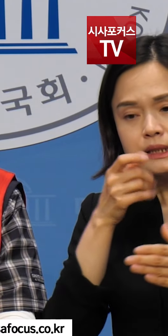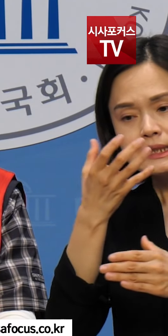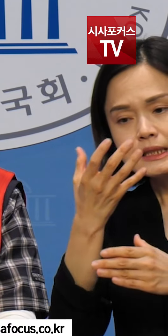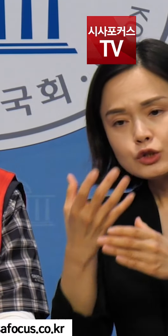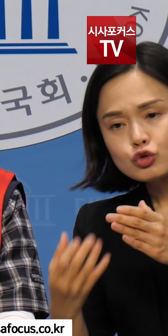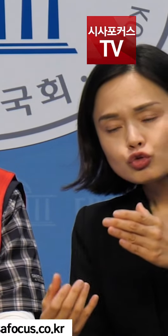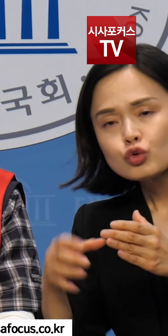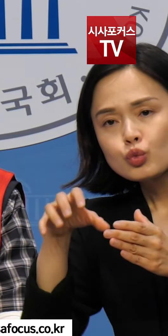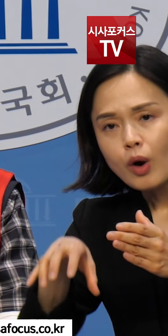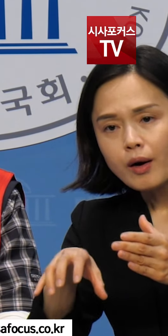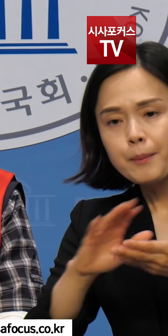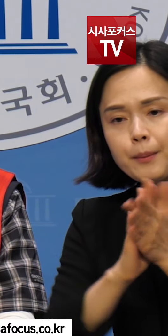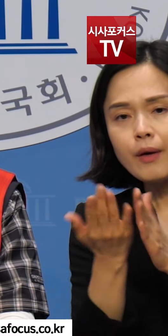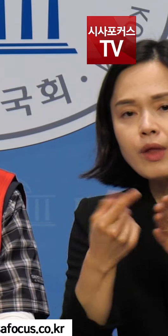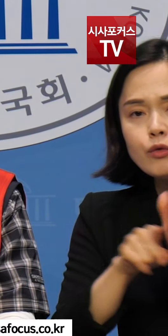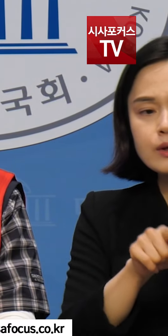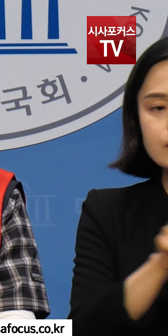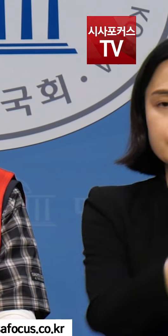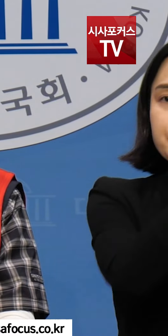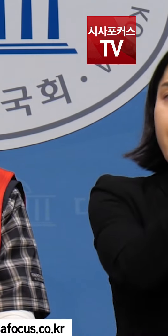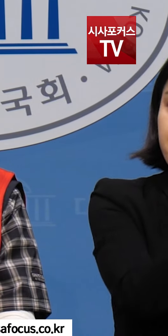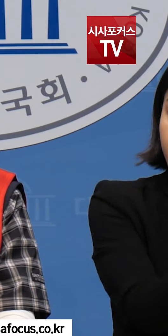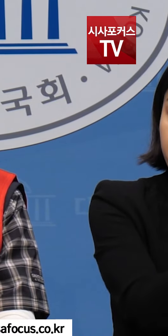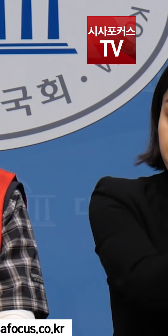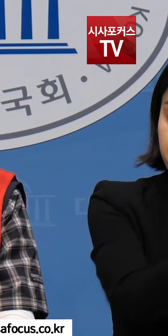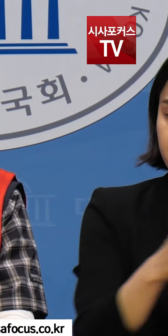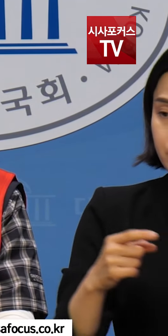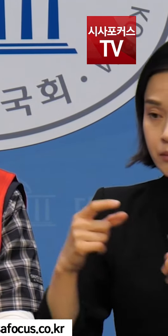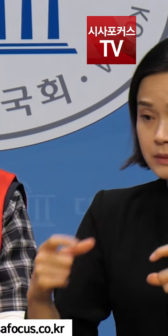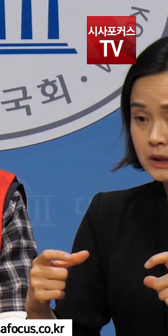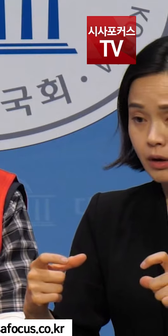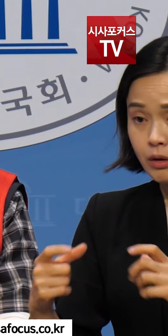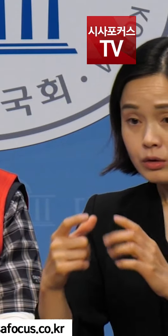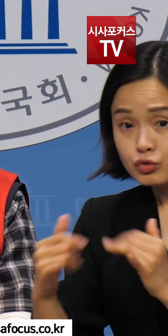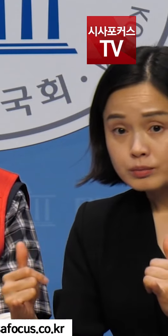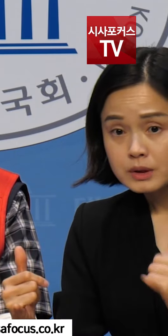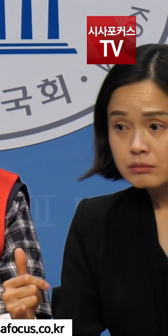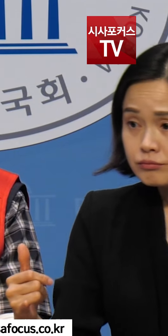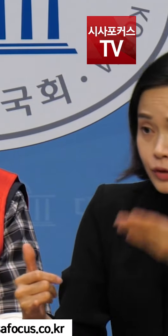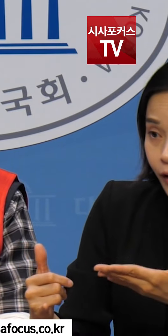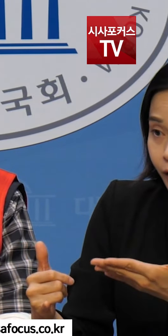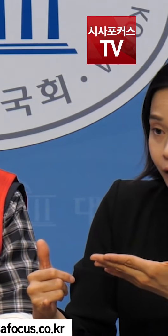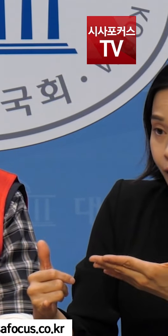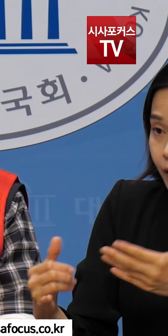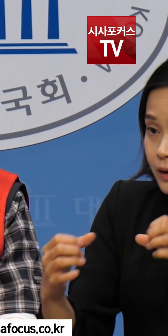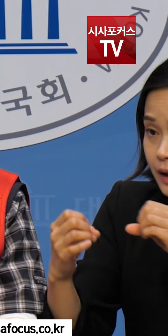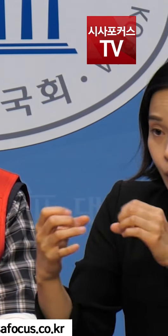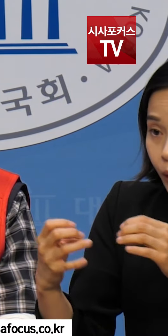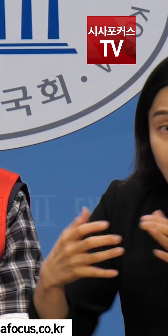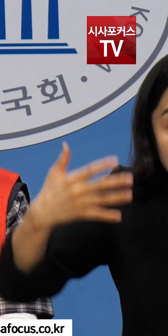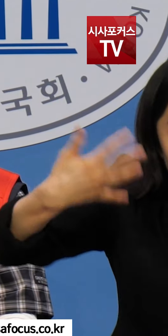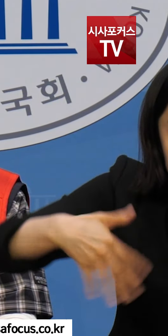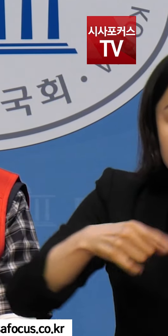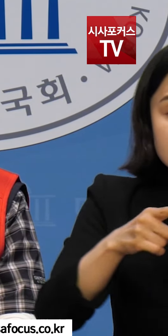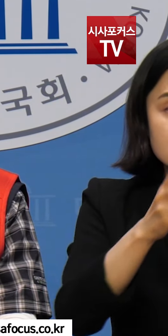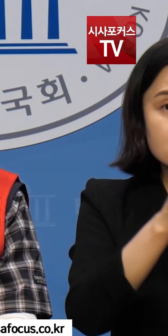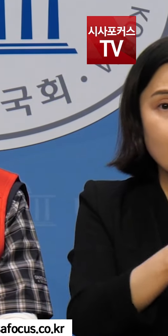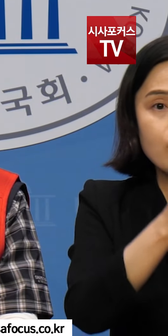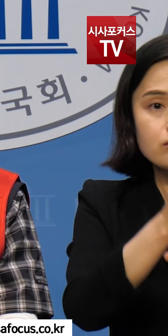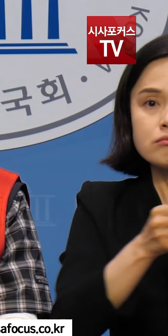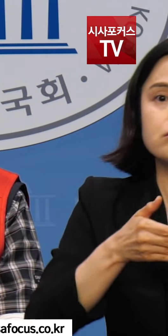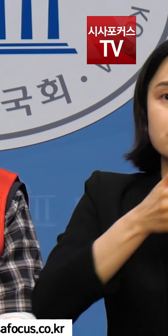특별법은 피해 지역 주민들과의 하나도 의견 정치 없이 법률을 만들었으며 법률